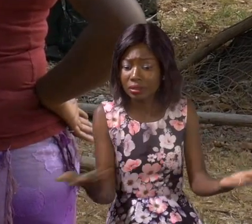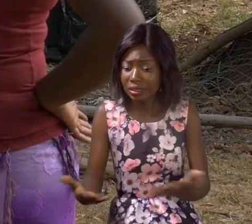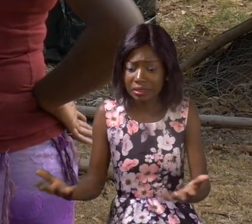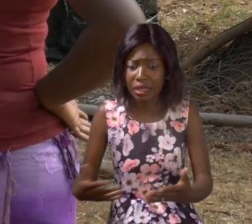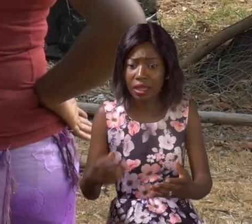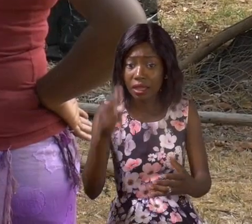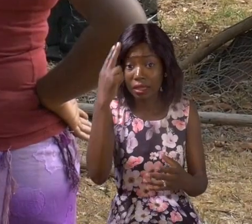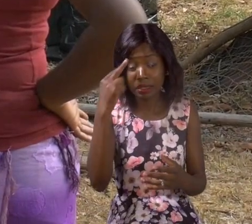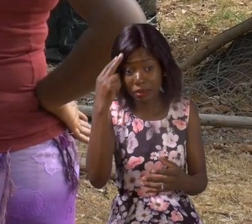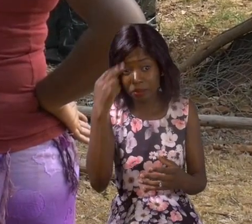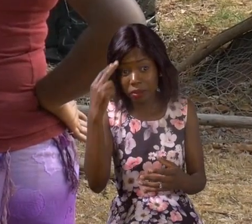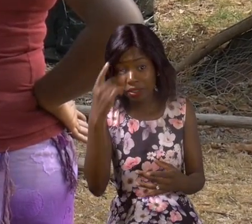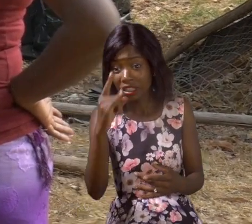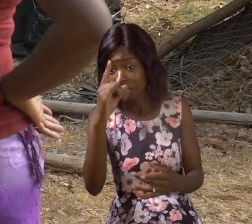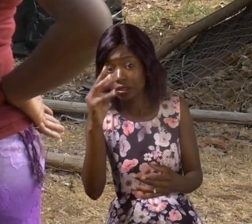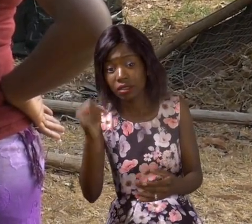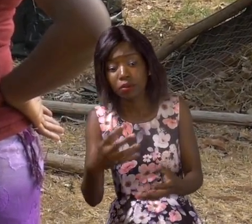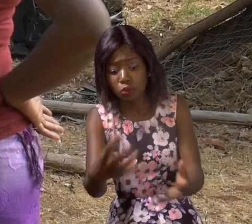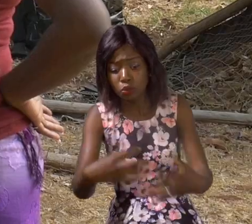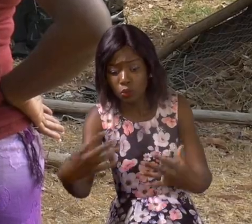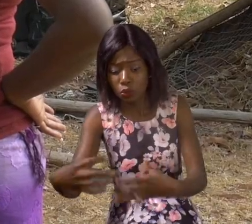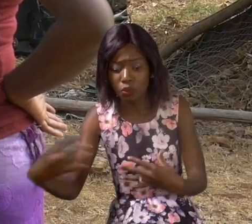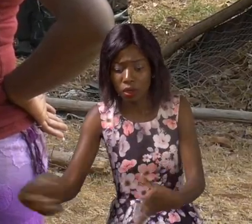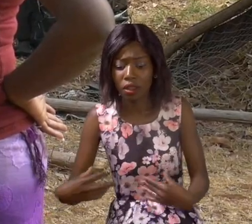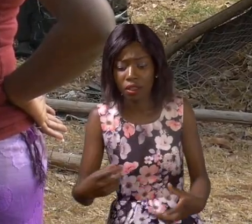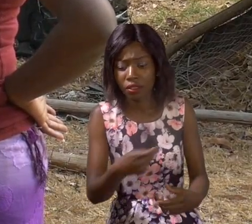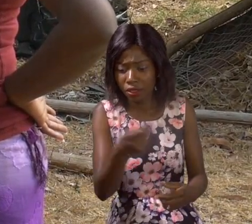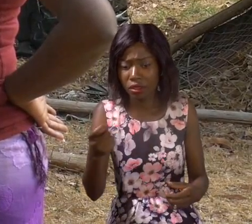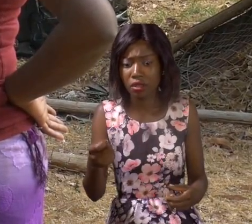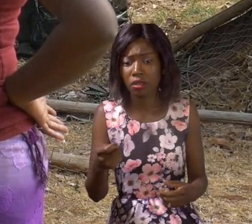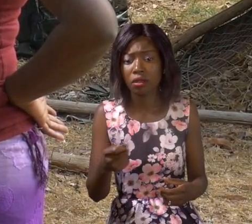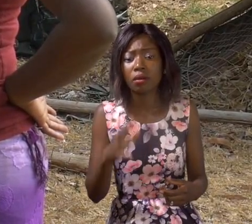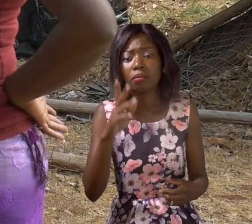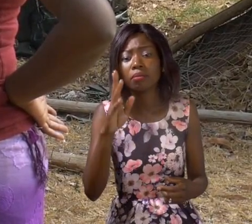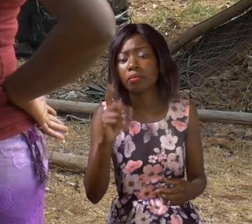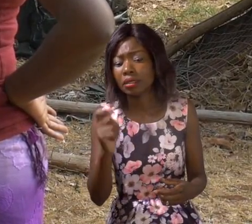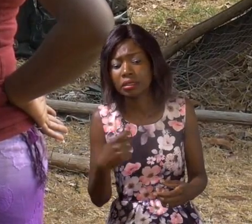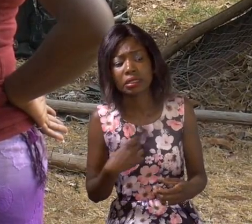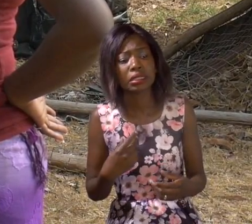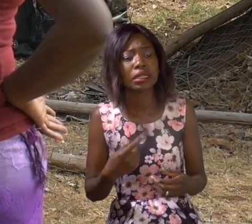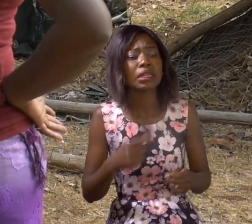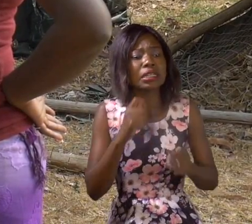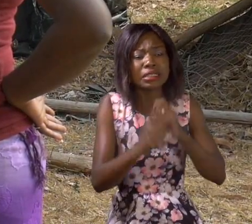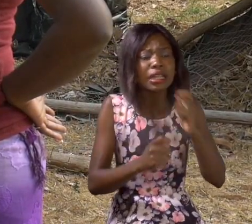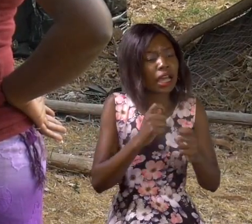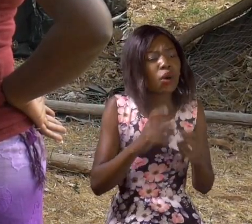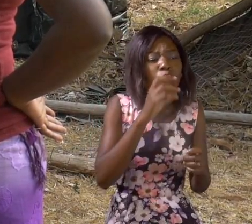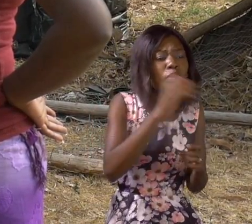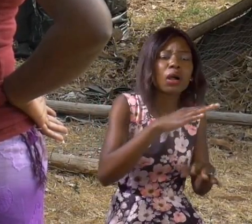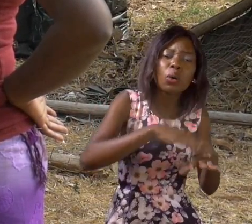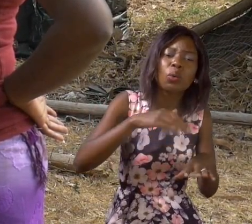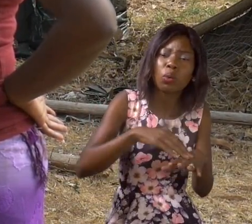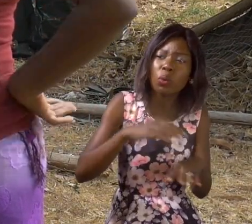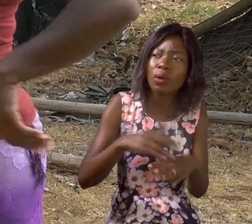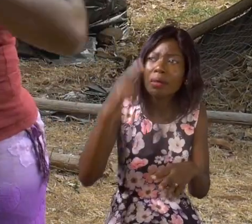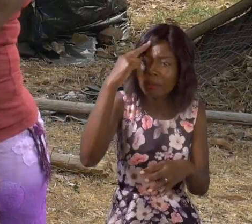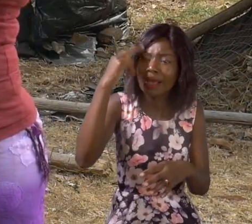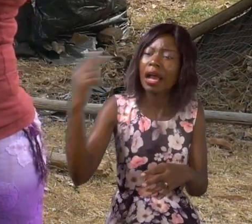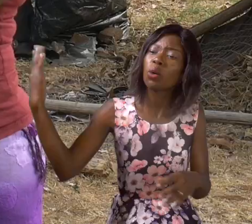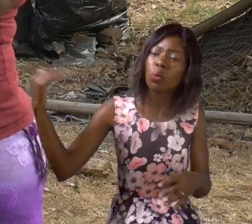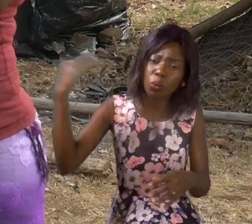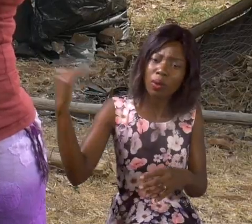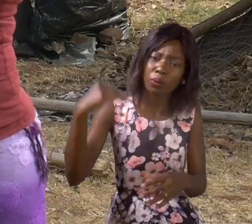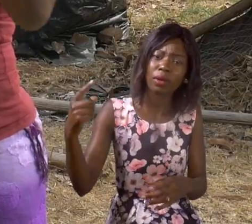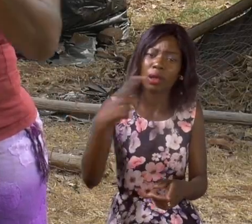here. Then the ribbon, the good moods, Mangongo, the Gato Tower got Mangongo, Mangongo,